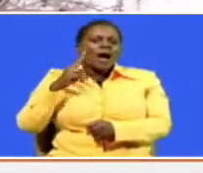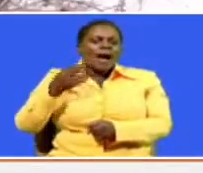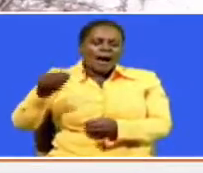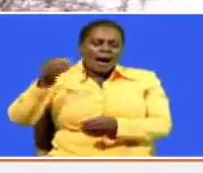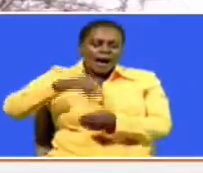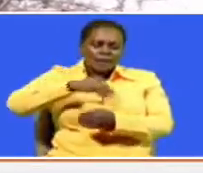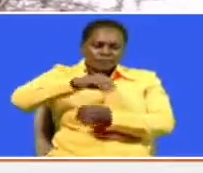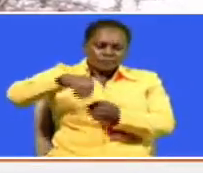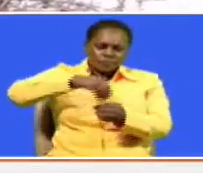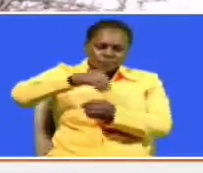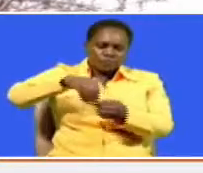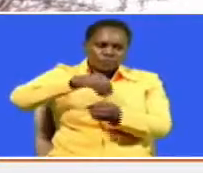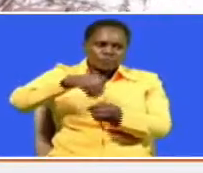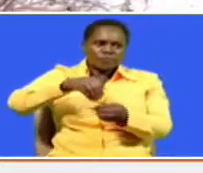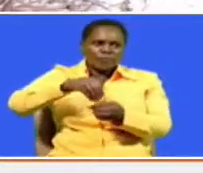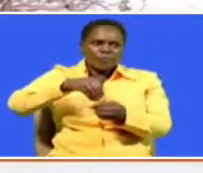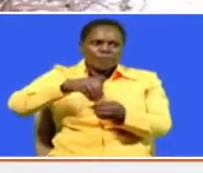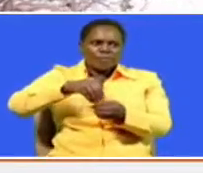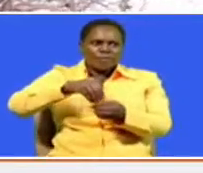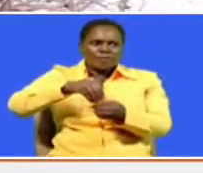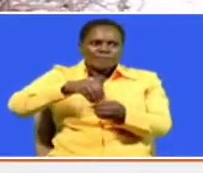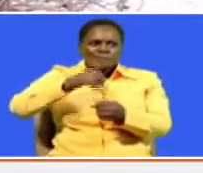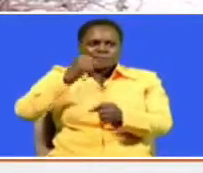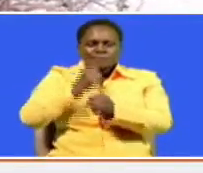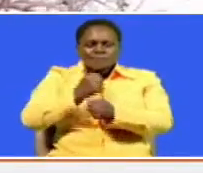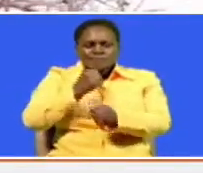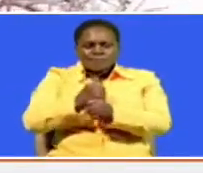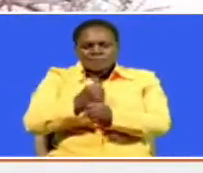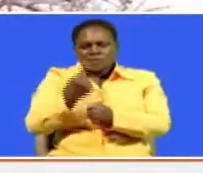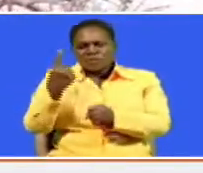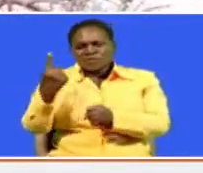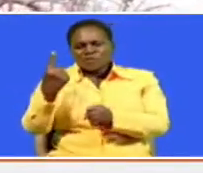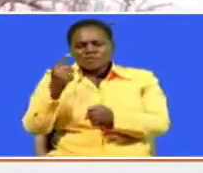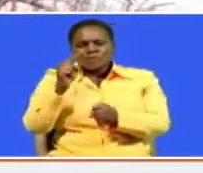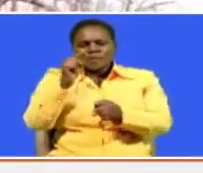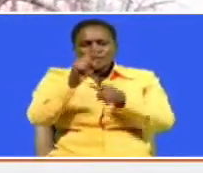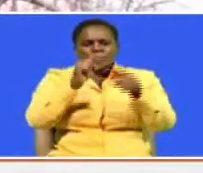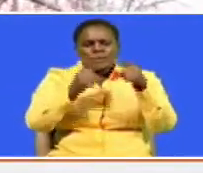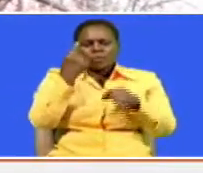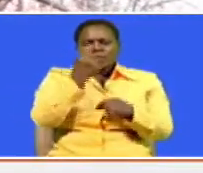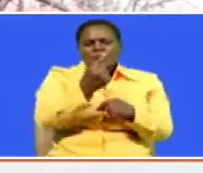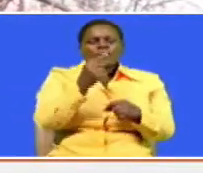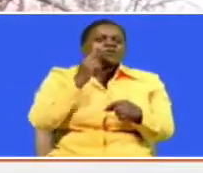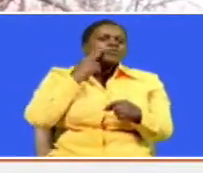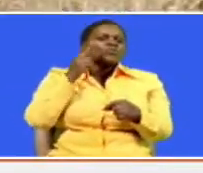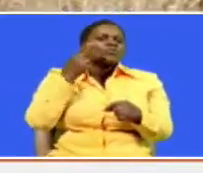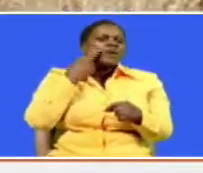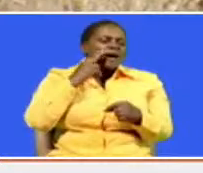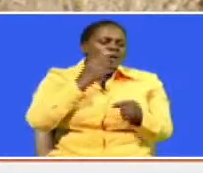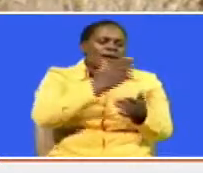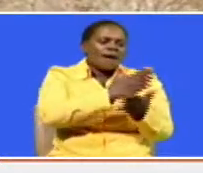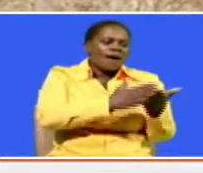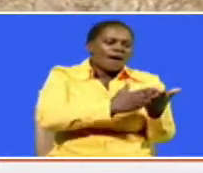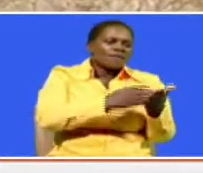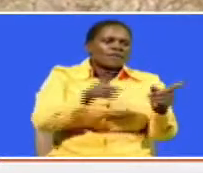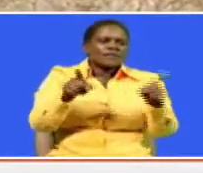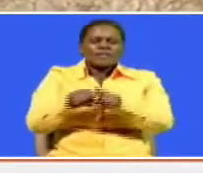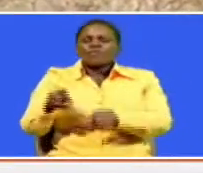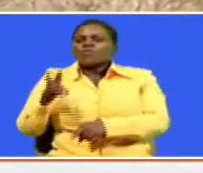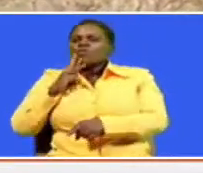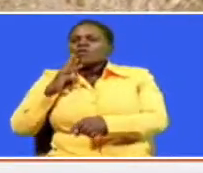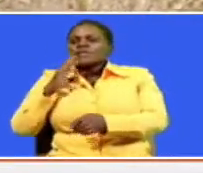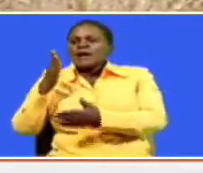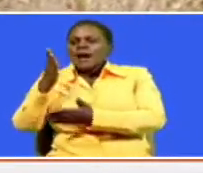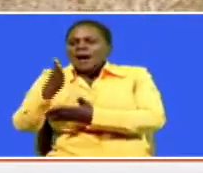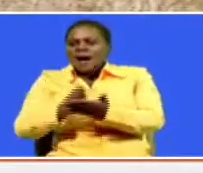maji ya sukari, una mix, for example, kumzinga moja, tunatengeneza 1-to-1 ratio. Ambao unachukua kama ni sukari nusu kilo, maji ni